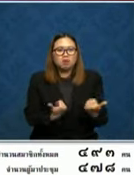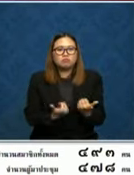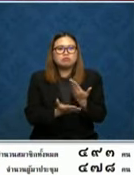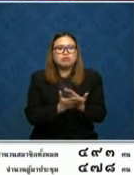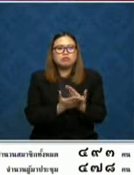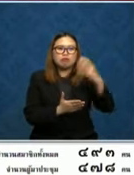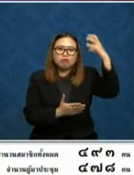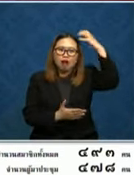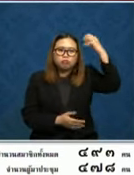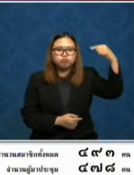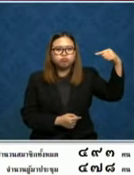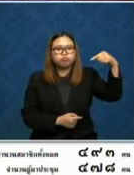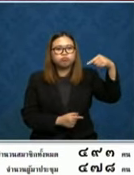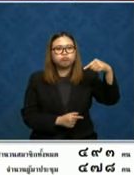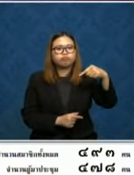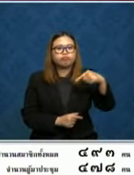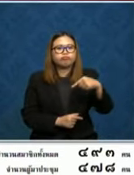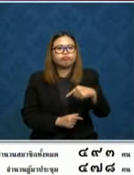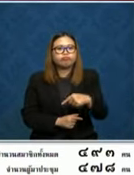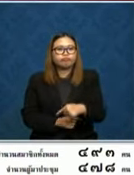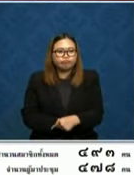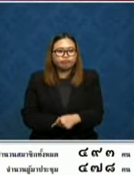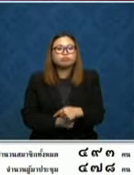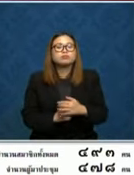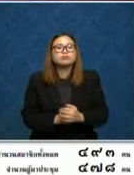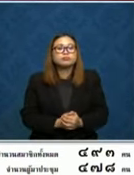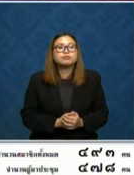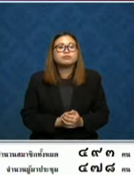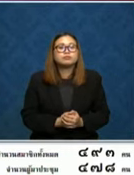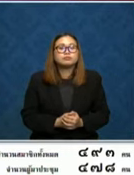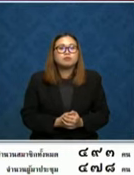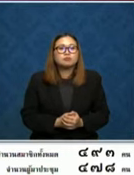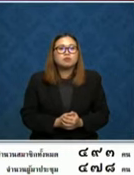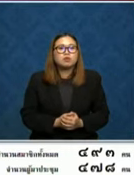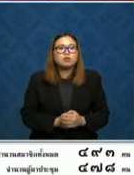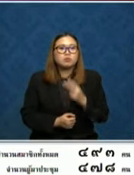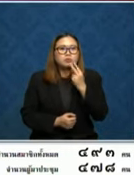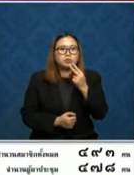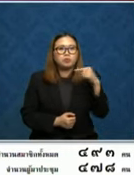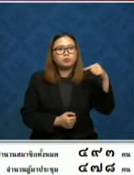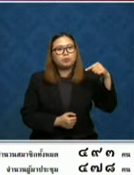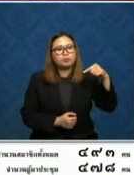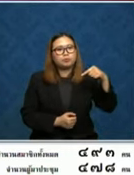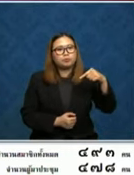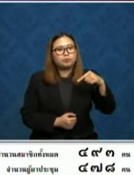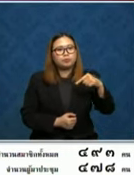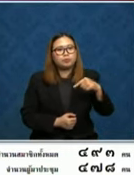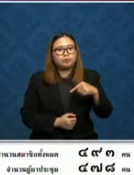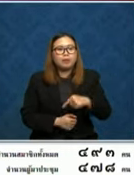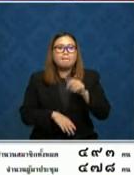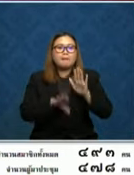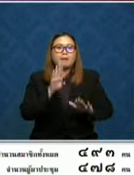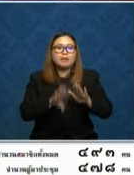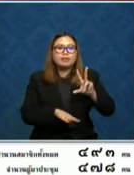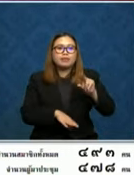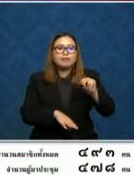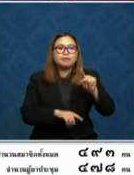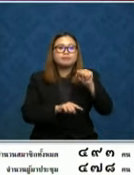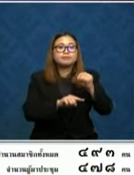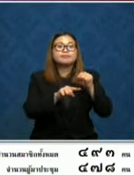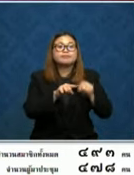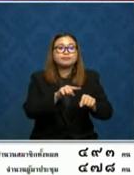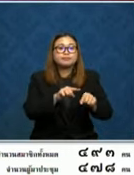ในปี2566แม้ว่าจะอยู่ในอัตราที่ช้าลงโดยลดลงประมาณ 31% เมื่อเ